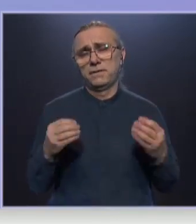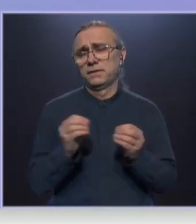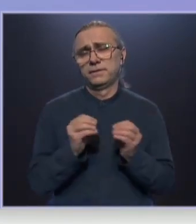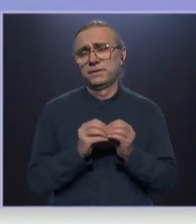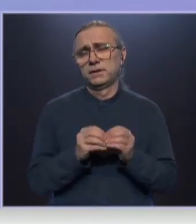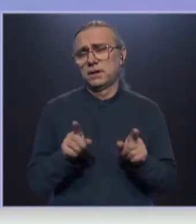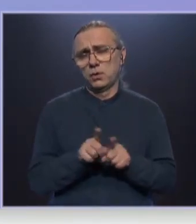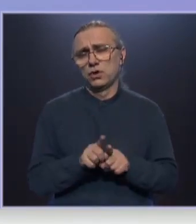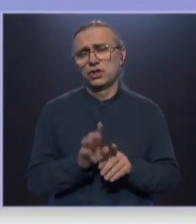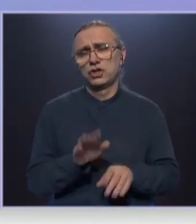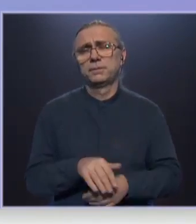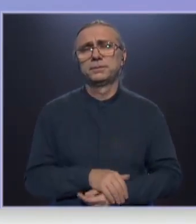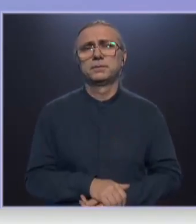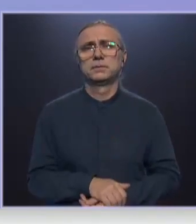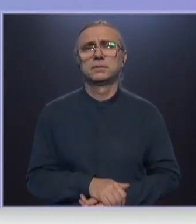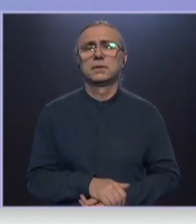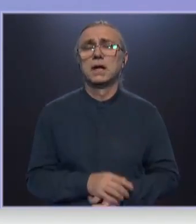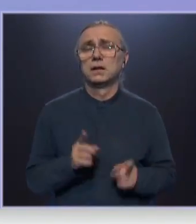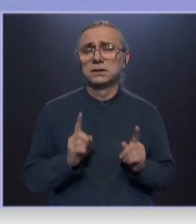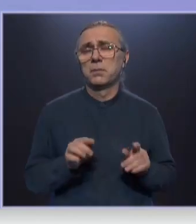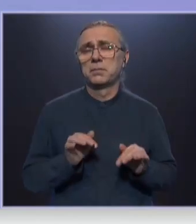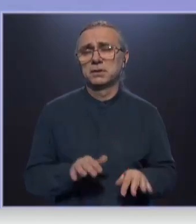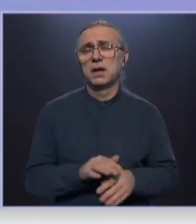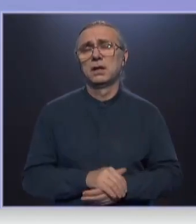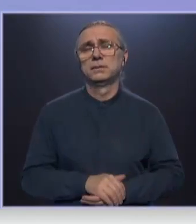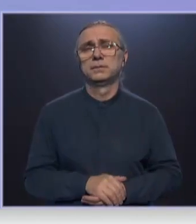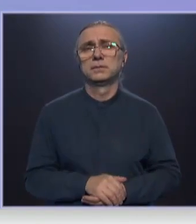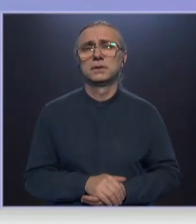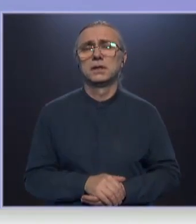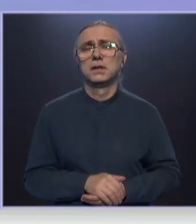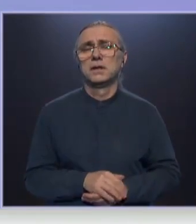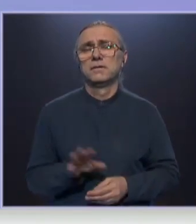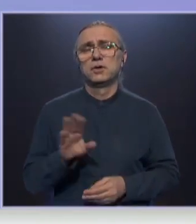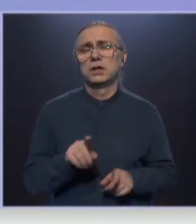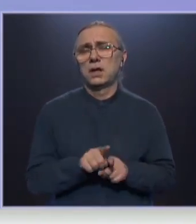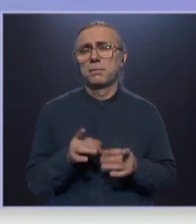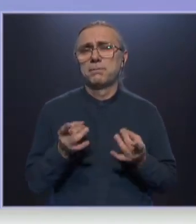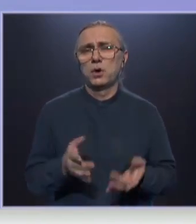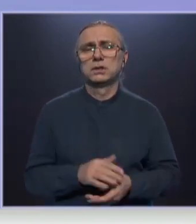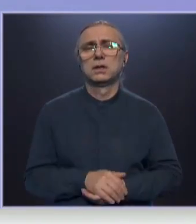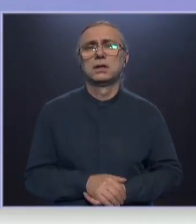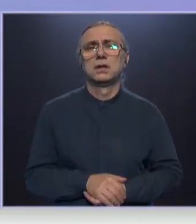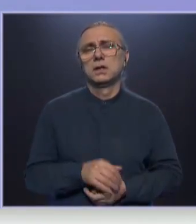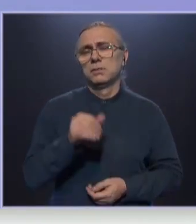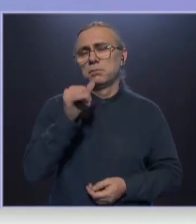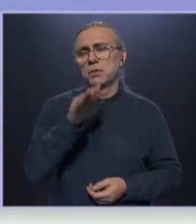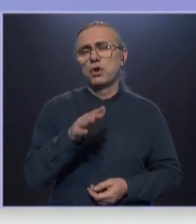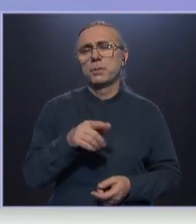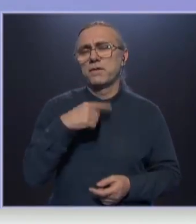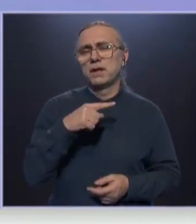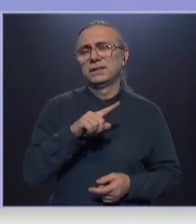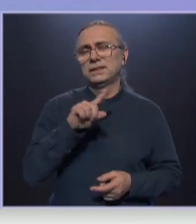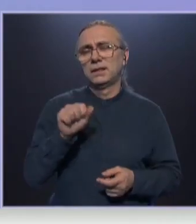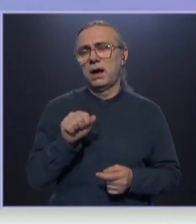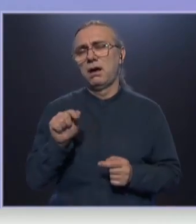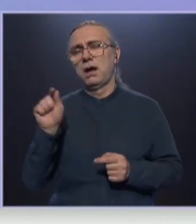же. На самом деле здесь не все так просто. Мы не можем сейчас говорить за эту мужчину, почему он